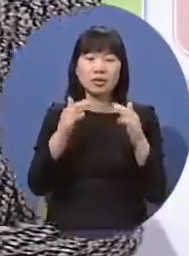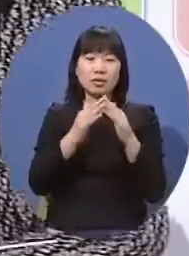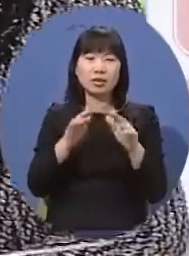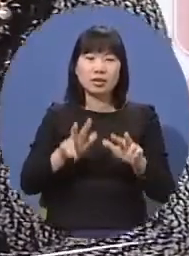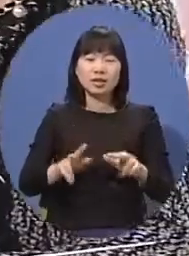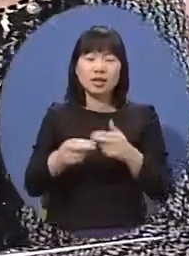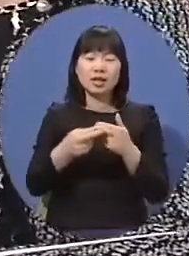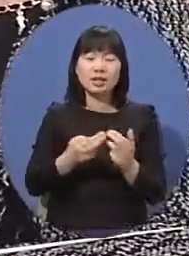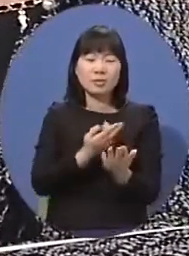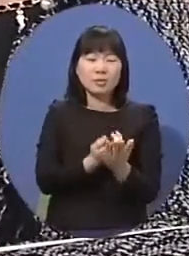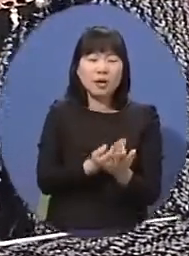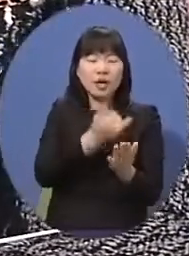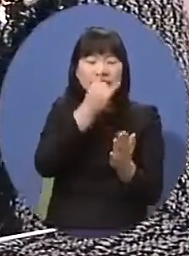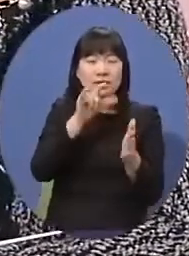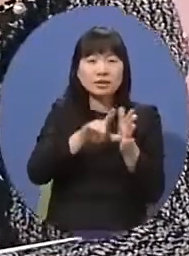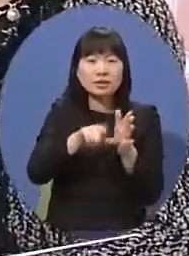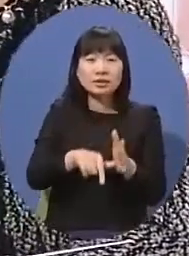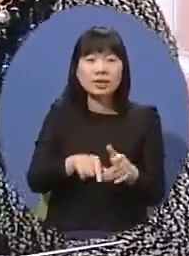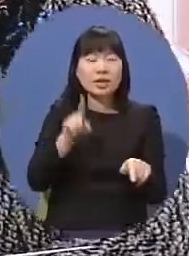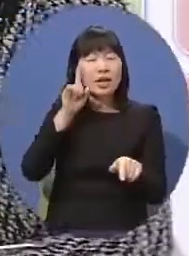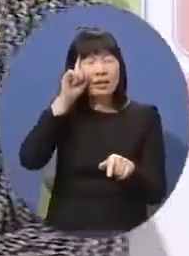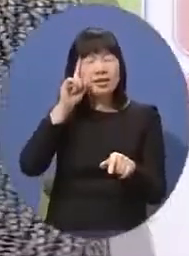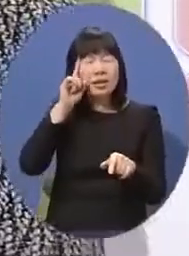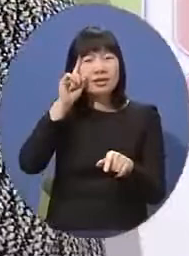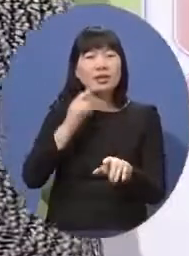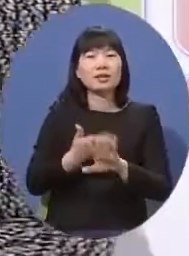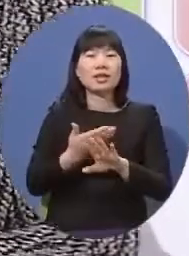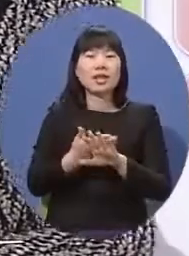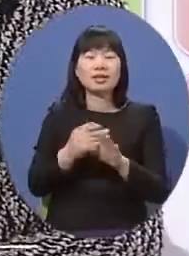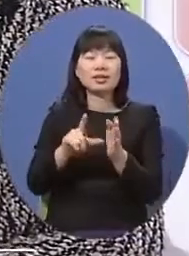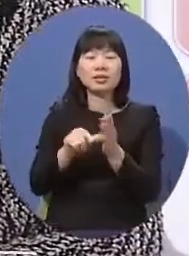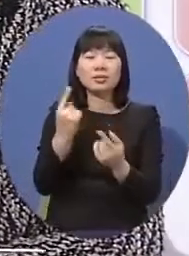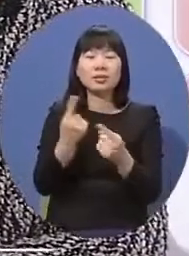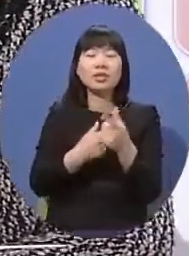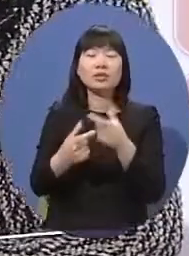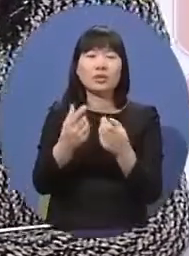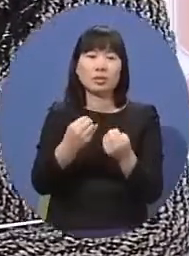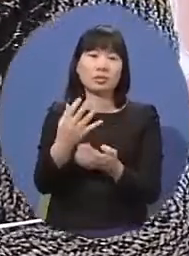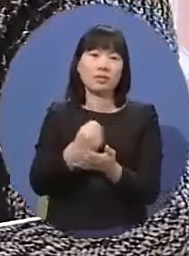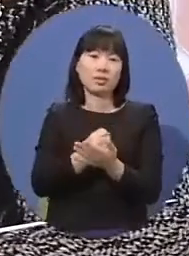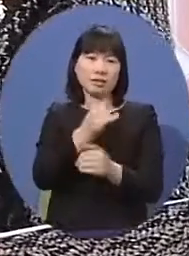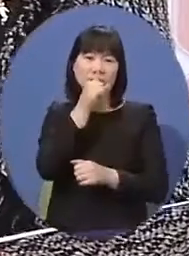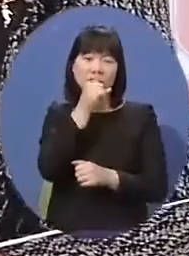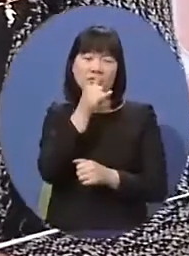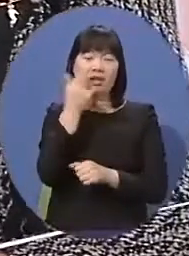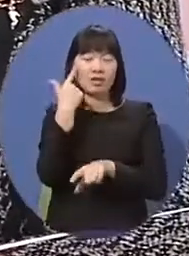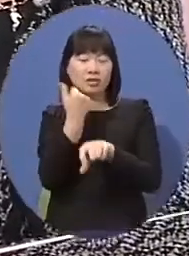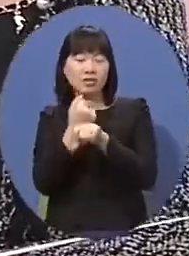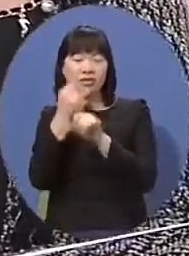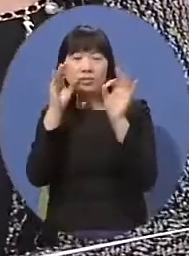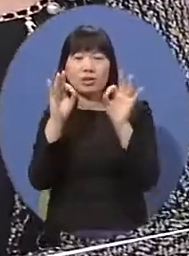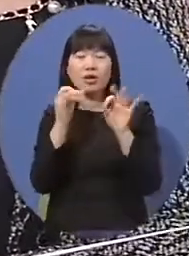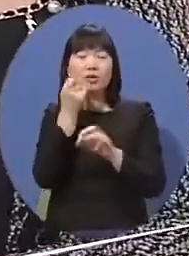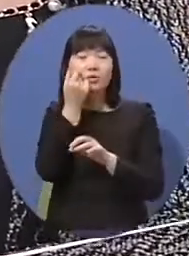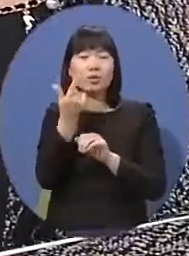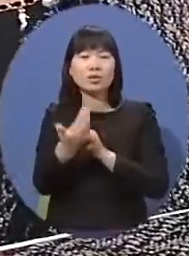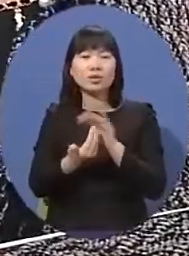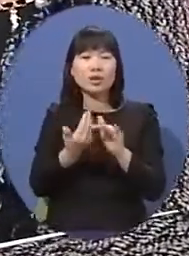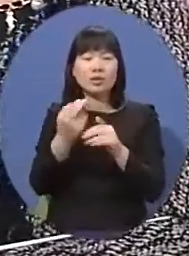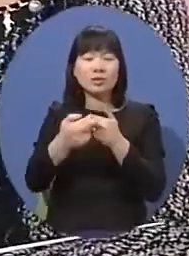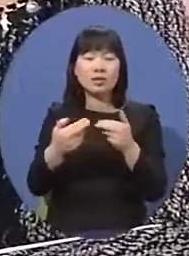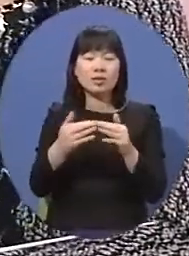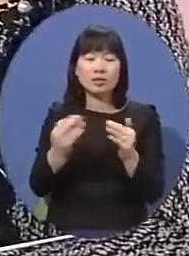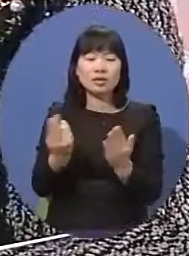좀 입원을 하게 될 경우에 좀 스트레스를 다른 시기보다 훨씬 많이 받아요. 그래서 연구를 해보면 6개월 이전에